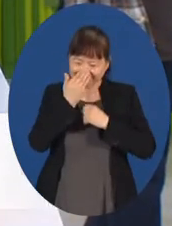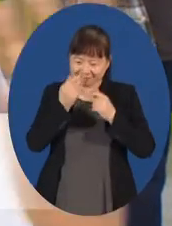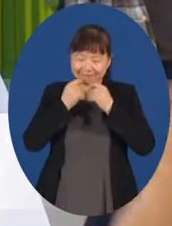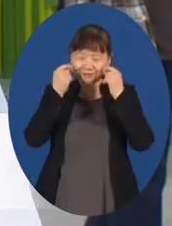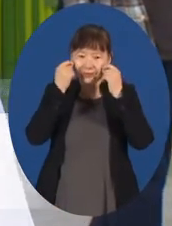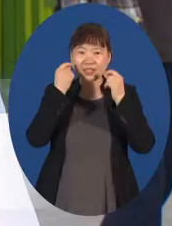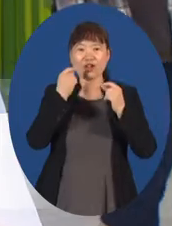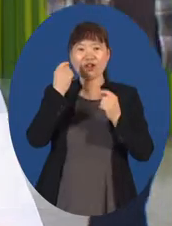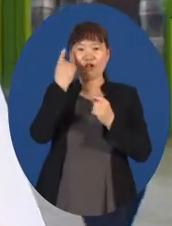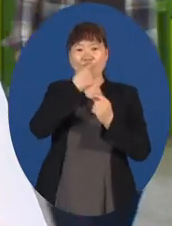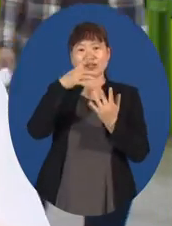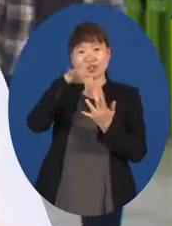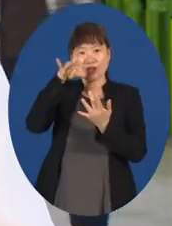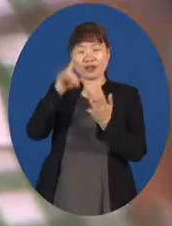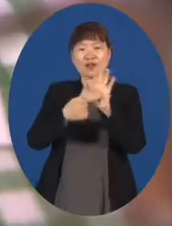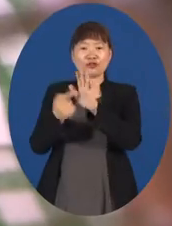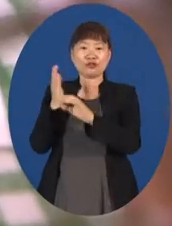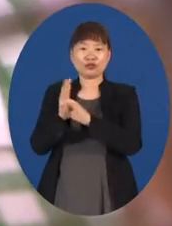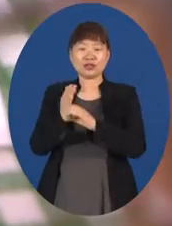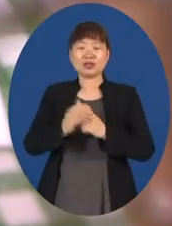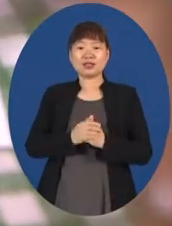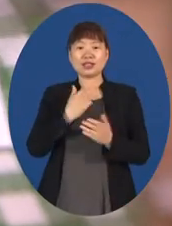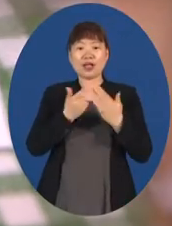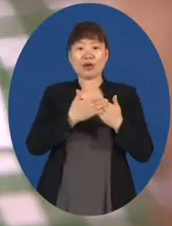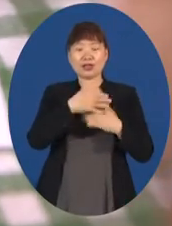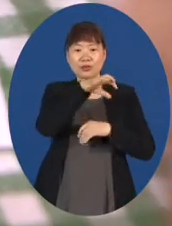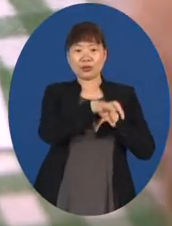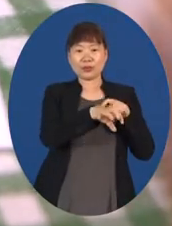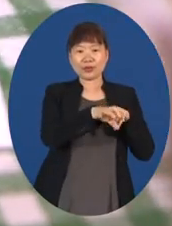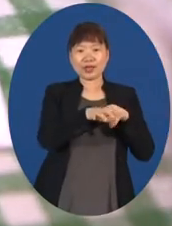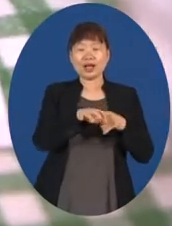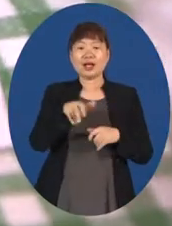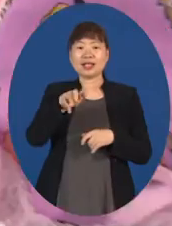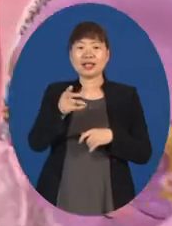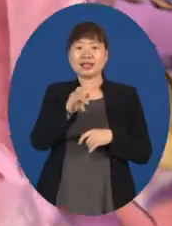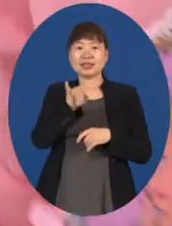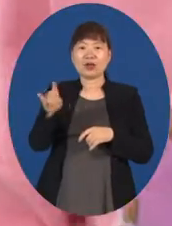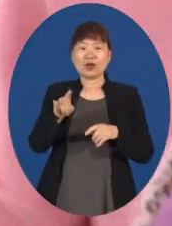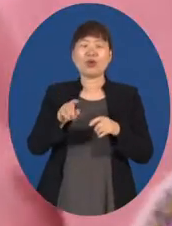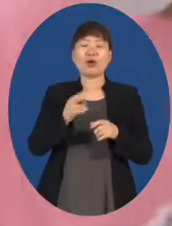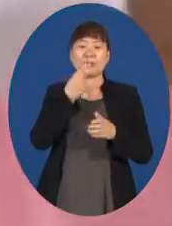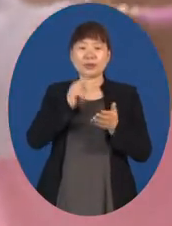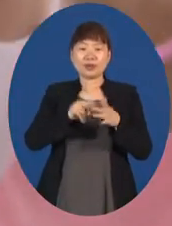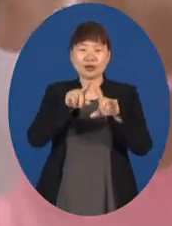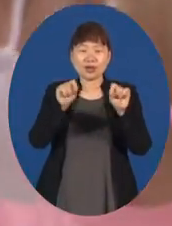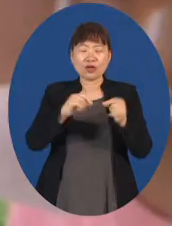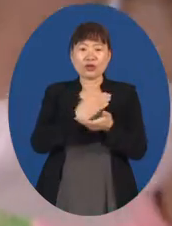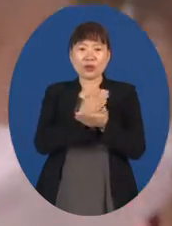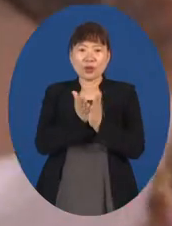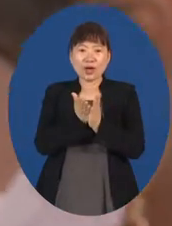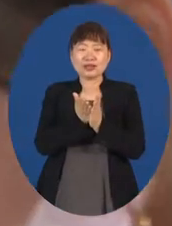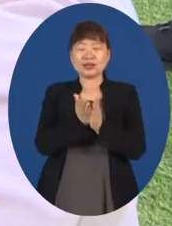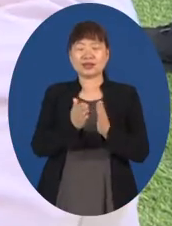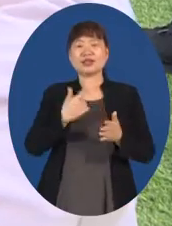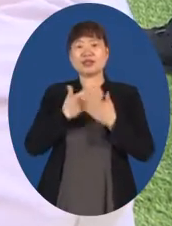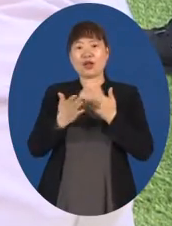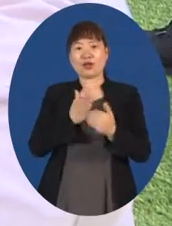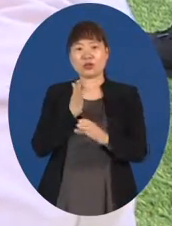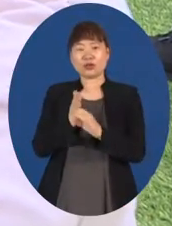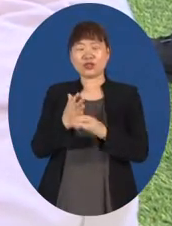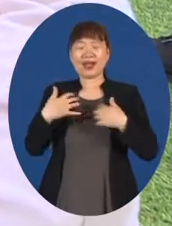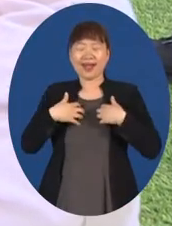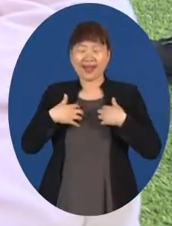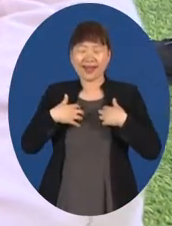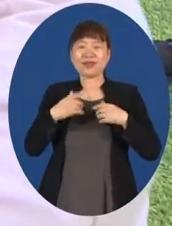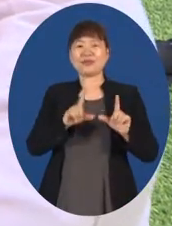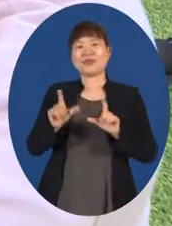선정을 해서 지금 전시를 하고 있습니다. 체험존에서 아이들은 카네이션 엽서, 재활용 팝업북 만들기 등 다양한 체험을 하며